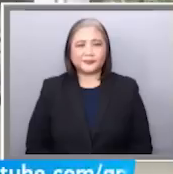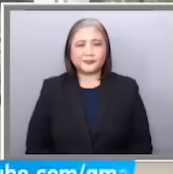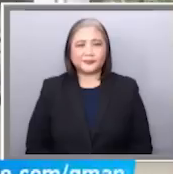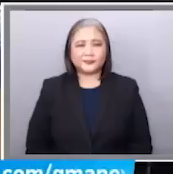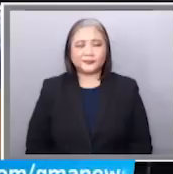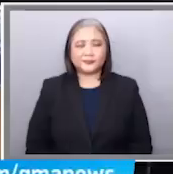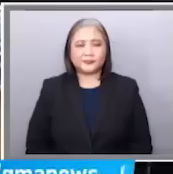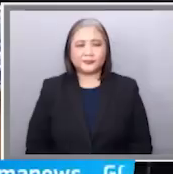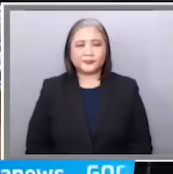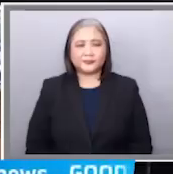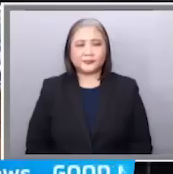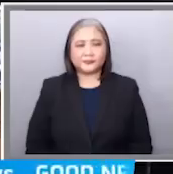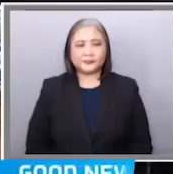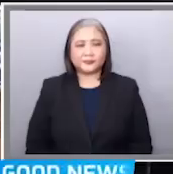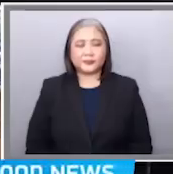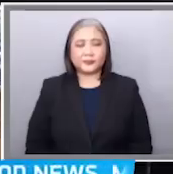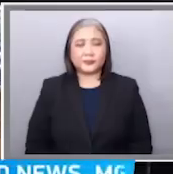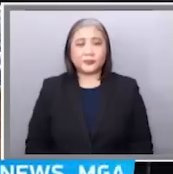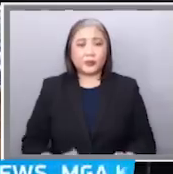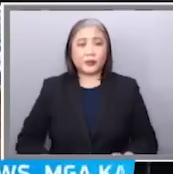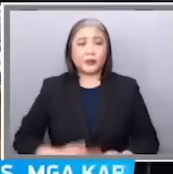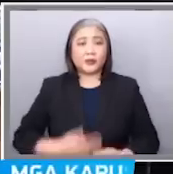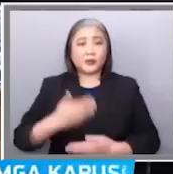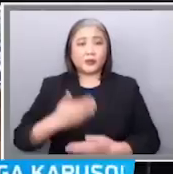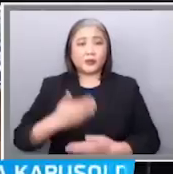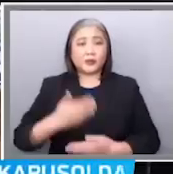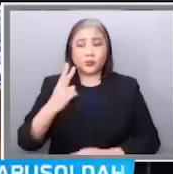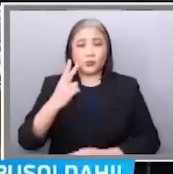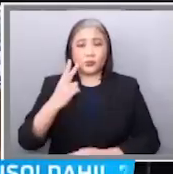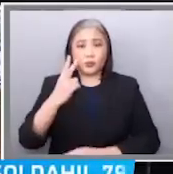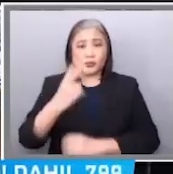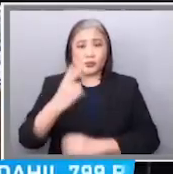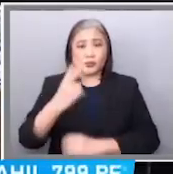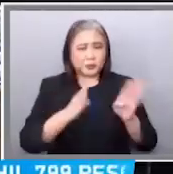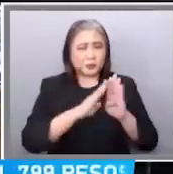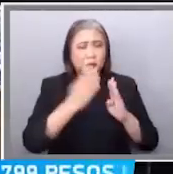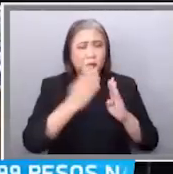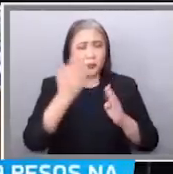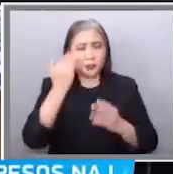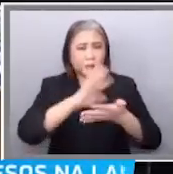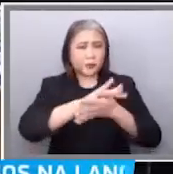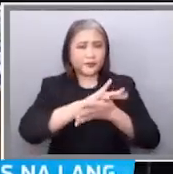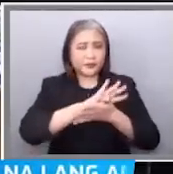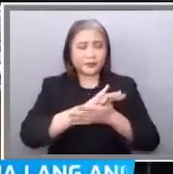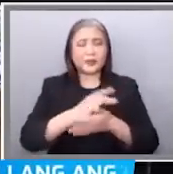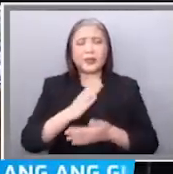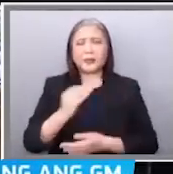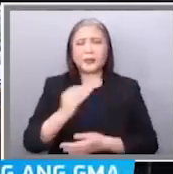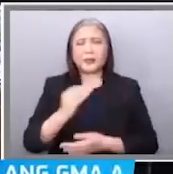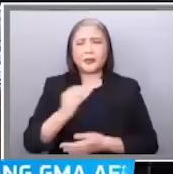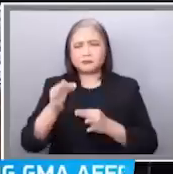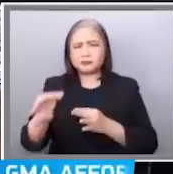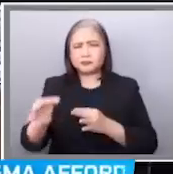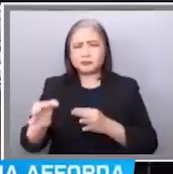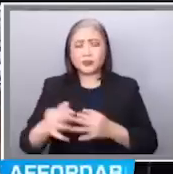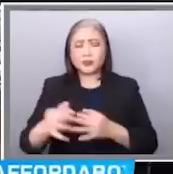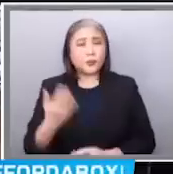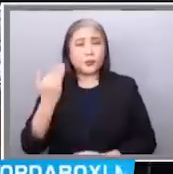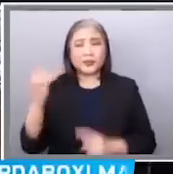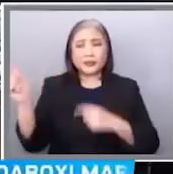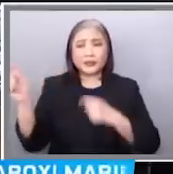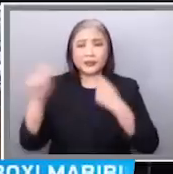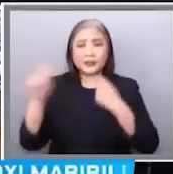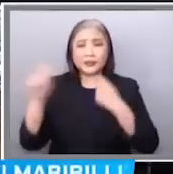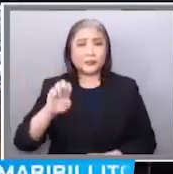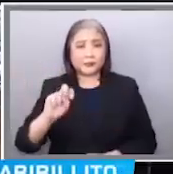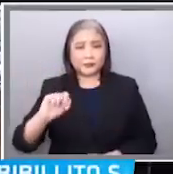Matapos nga po ang dalawang taong pagsasara dahil sa COVID-19 pandemic at ilang araw na pagkaantala, dahil naman sa bagyong Paeng ay muling binuksan sa publiko